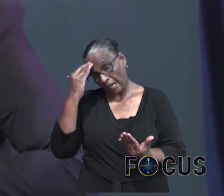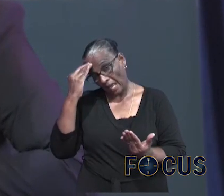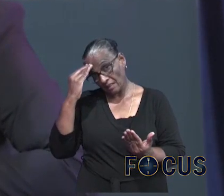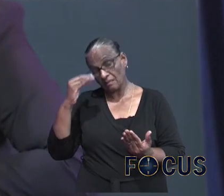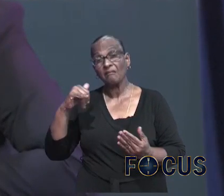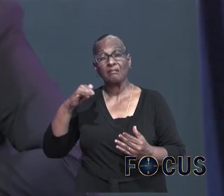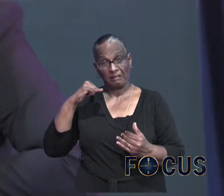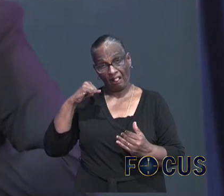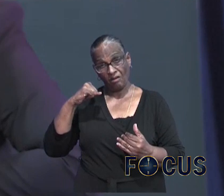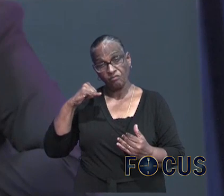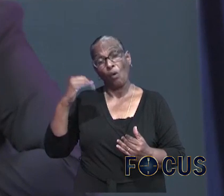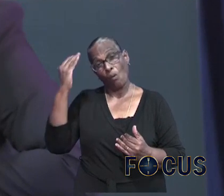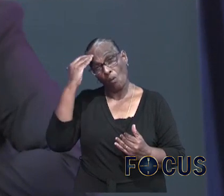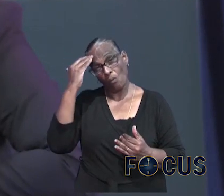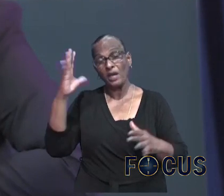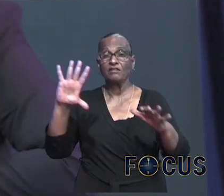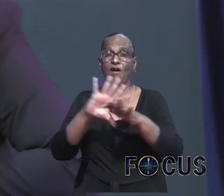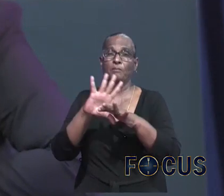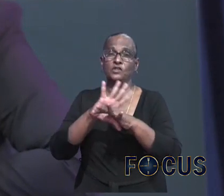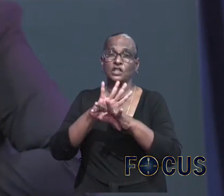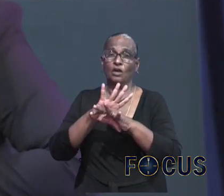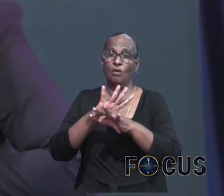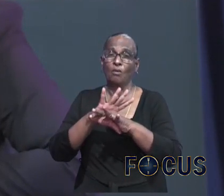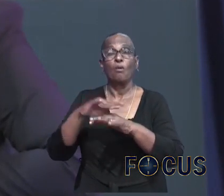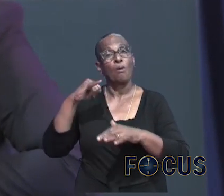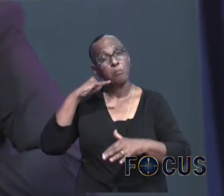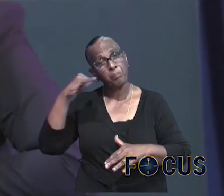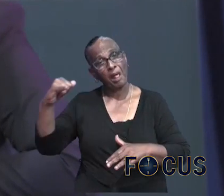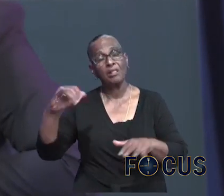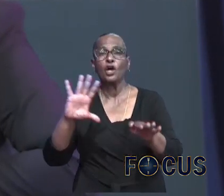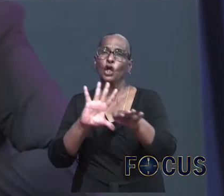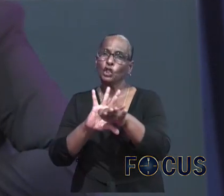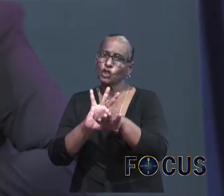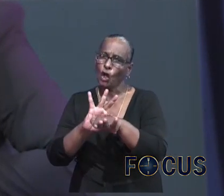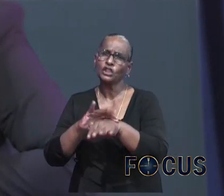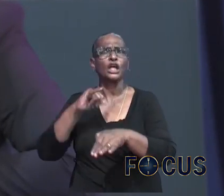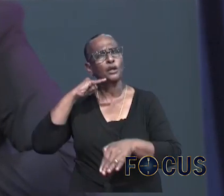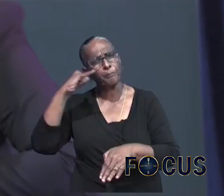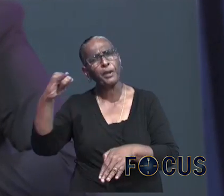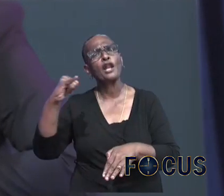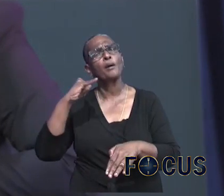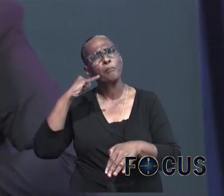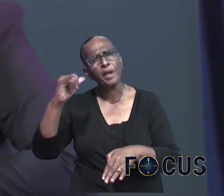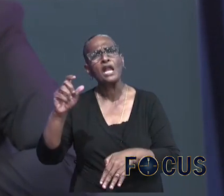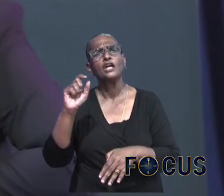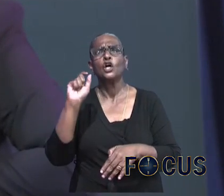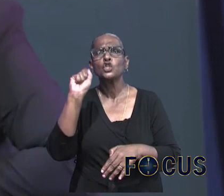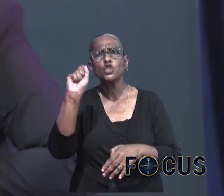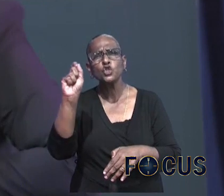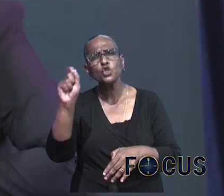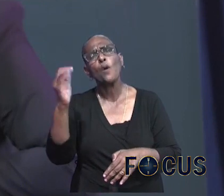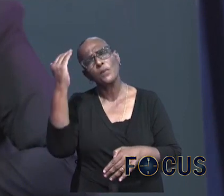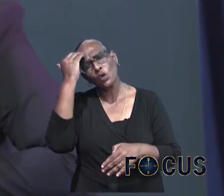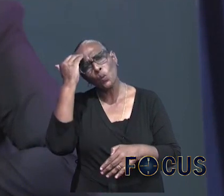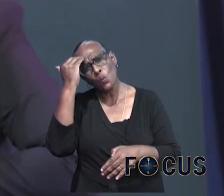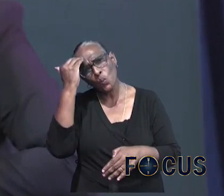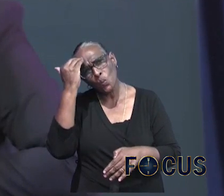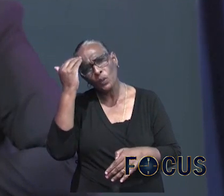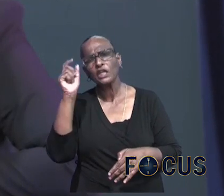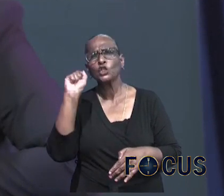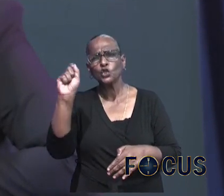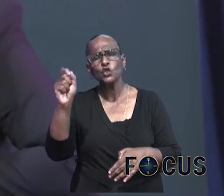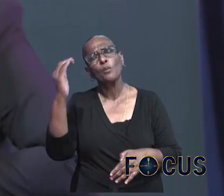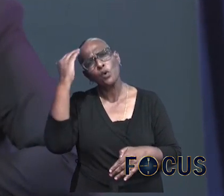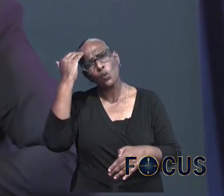uur is er een verpleegkundige aanwezig. Er zijn ook artsen on call. De nummers zijn ook bekend. Hebben we ook aan de